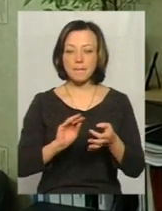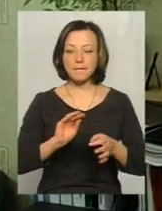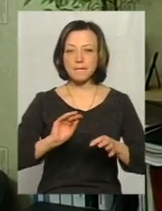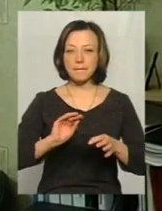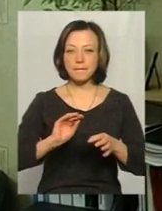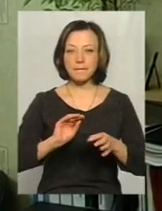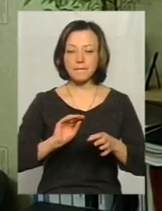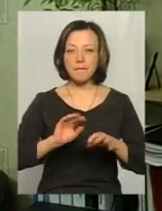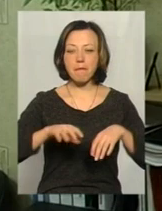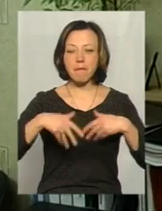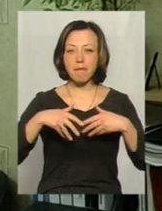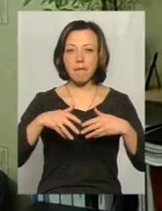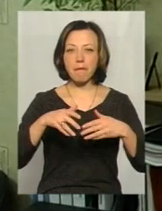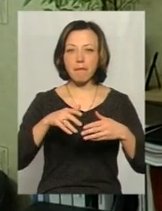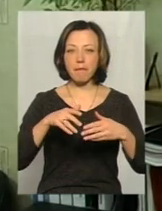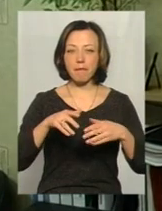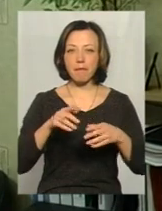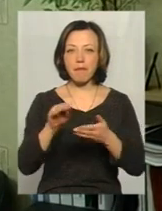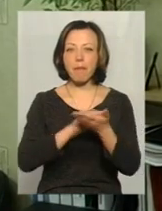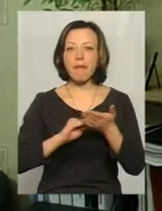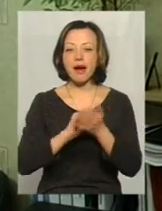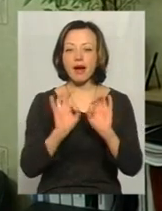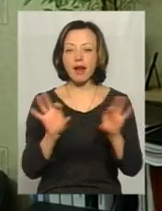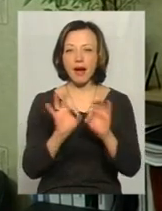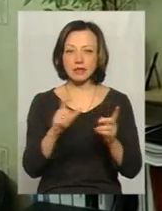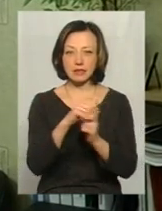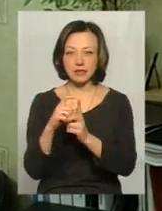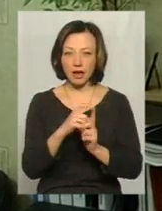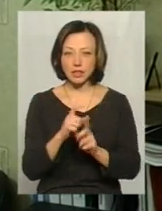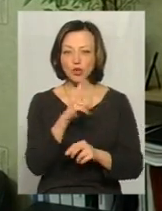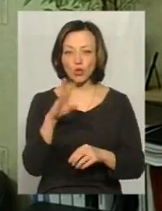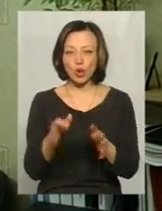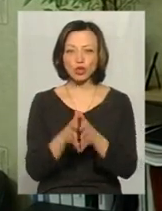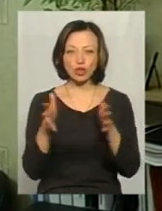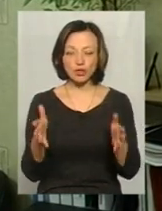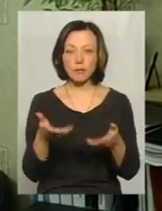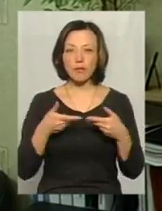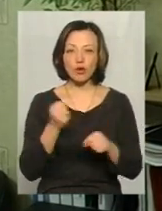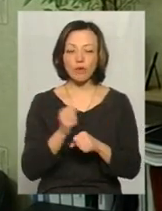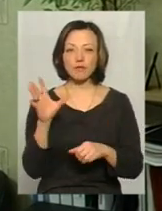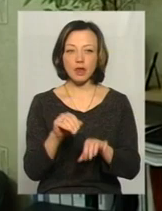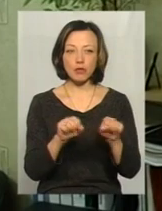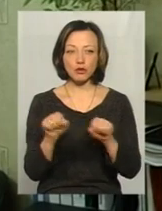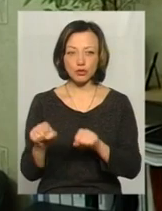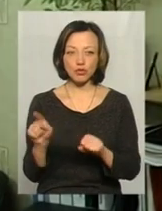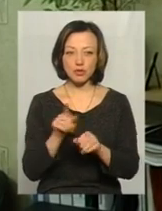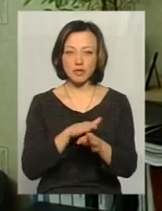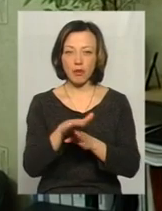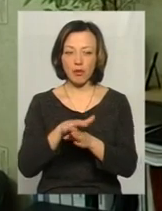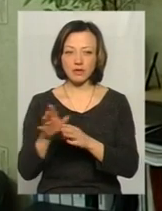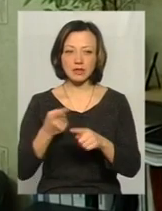ЗНО передбачає ширший діапазон знань. Тому ми робимо все можливе для того, щоб заповнити